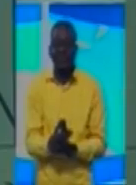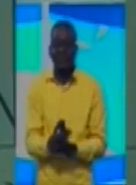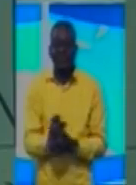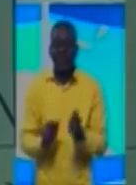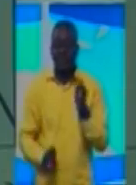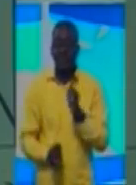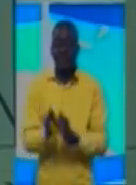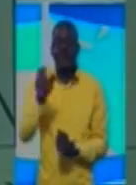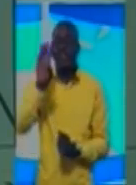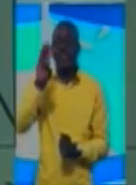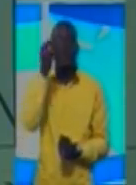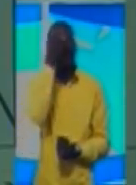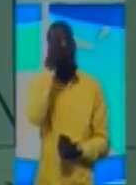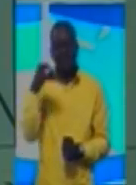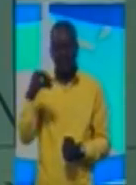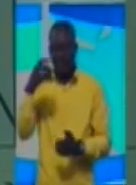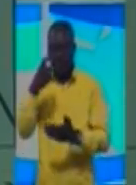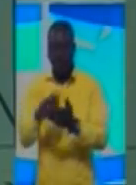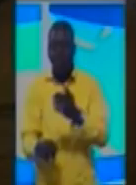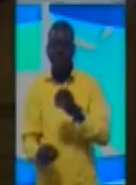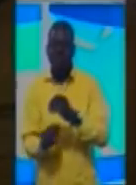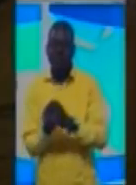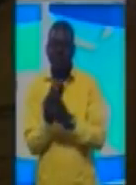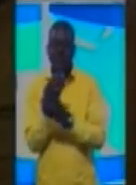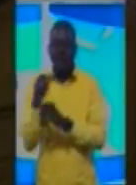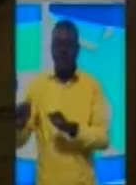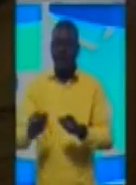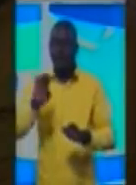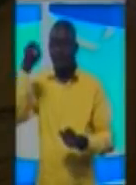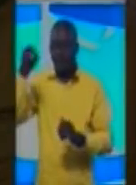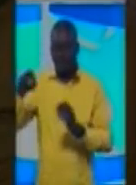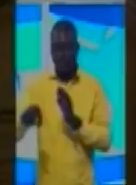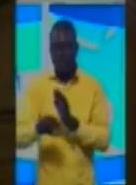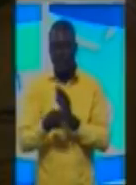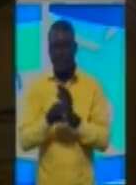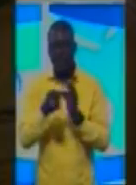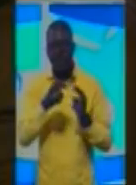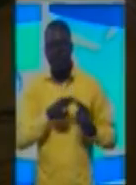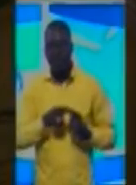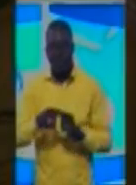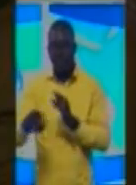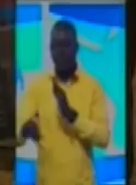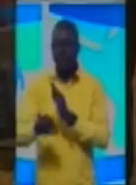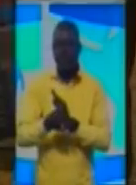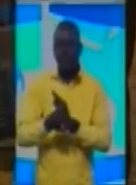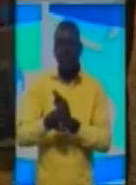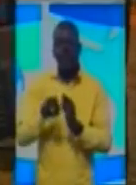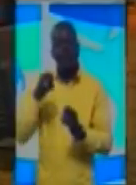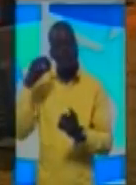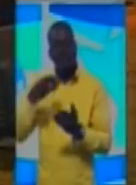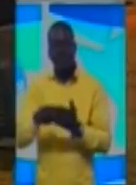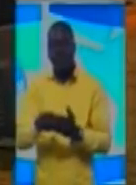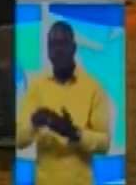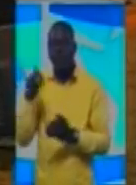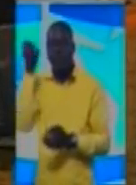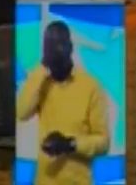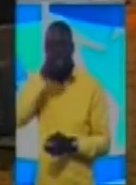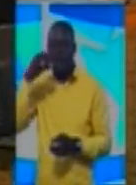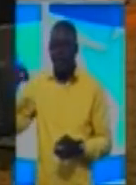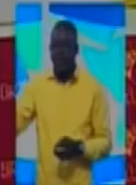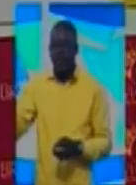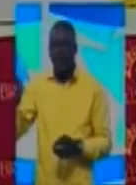de 6%, c'est le taux de croissance de l'activité économique de l'Union économique et monétaire ouest-africaine de